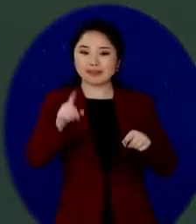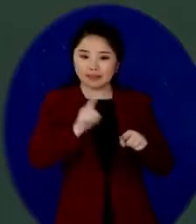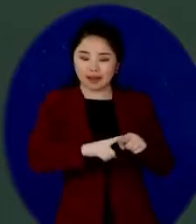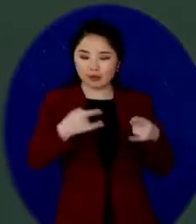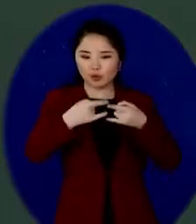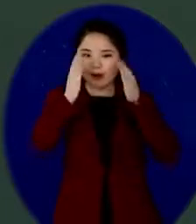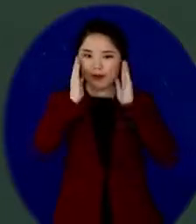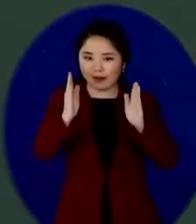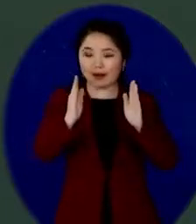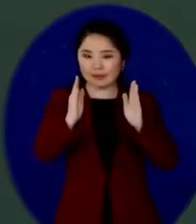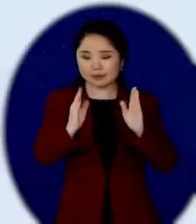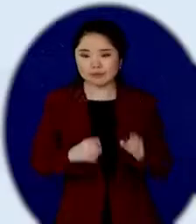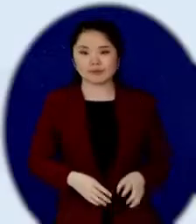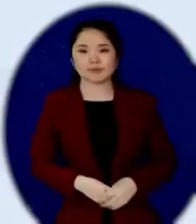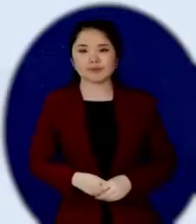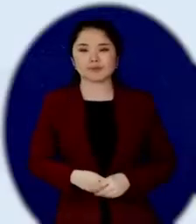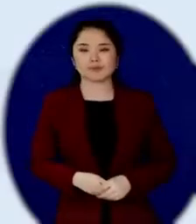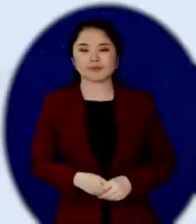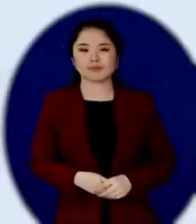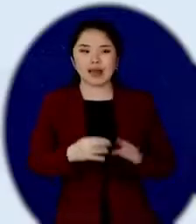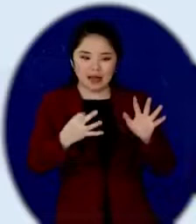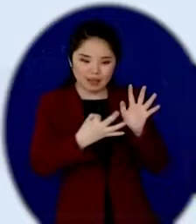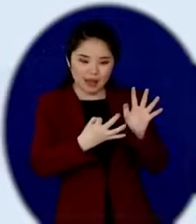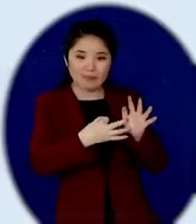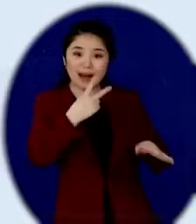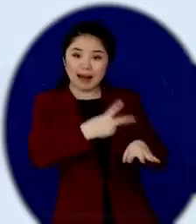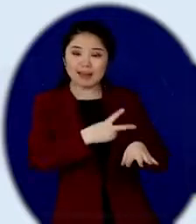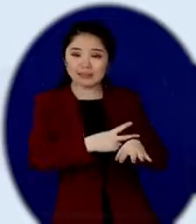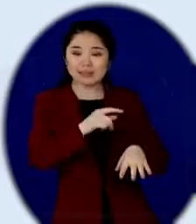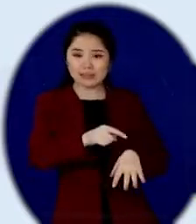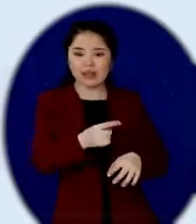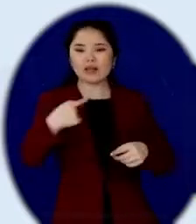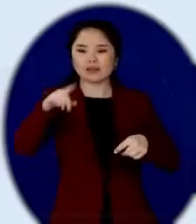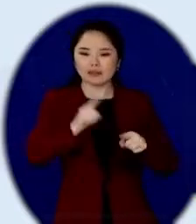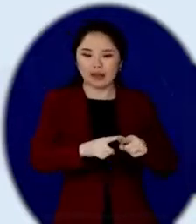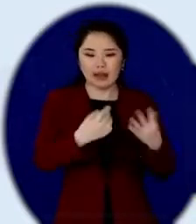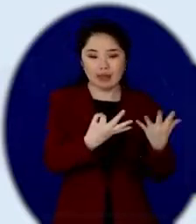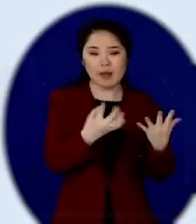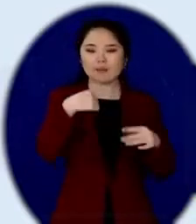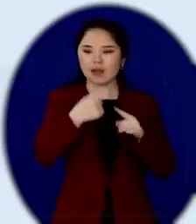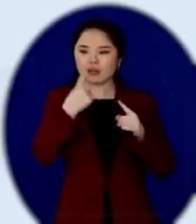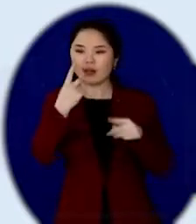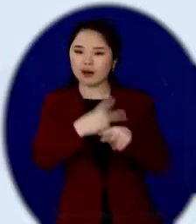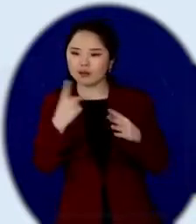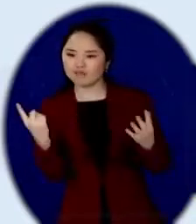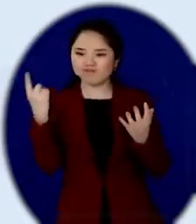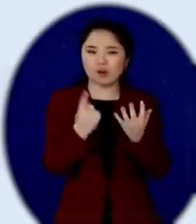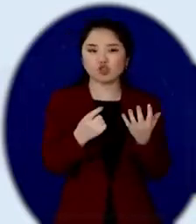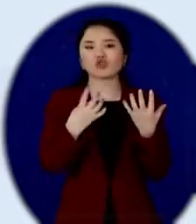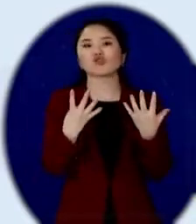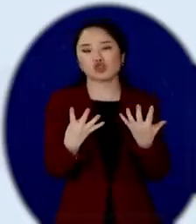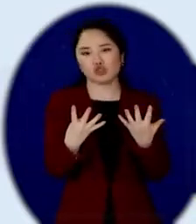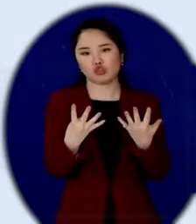дэлгэцэнд анхаарлаа хандуулъя. За, 8 харандаа дээрээ дахин 1 харандаа нэмээд 9 харандаа